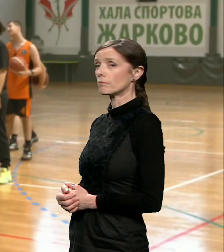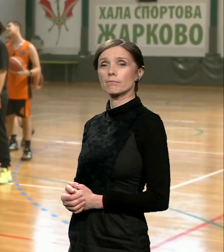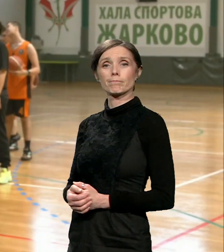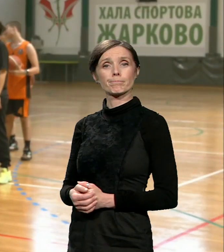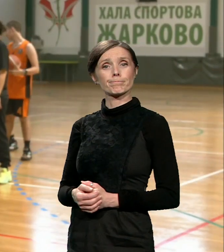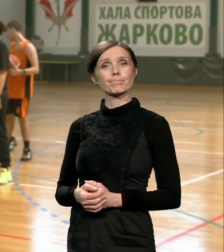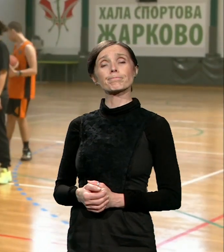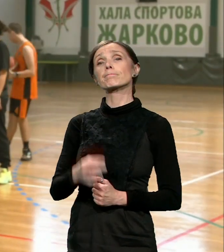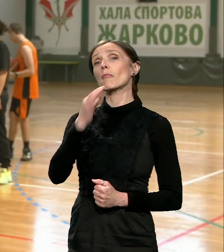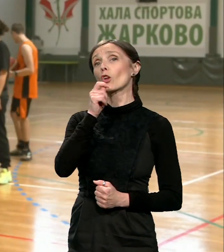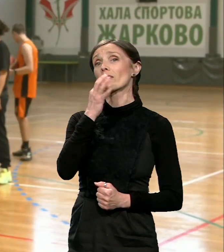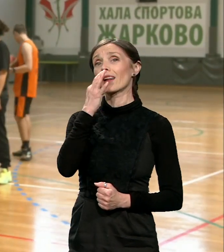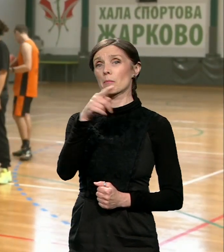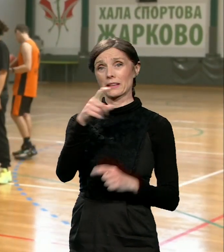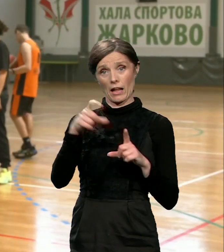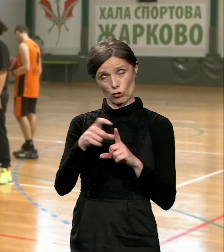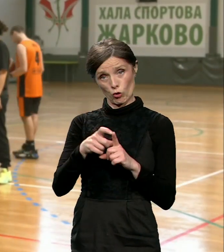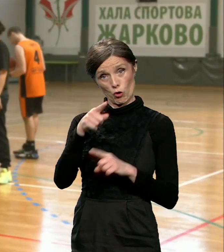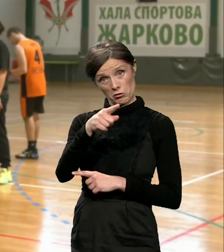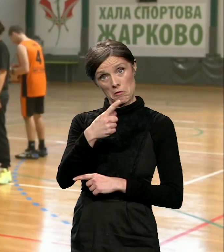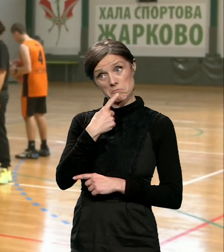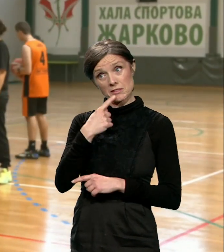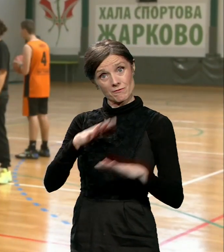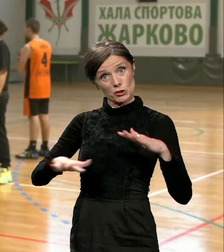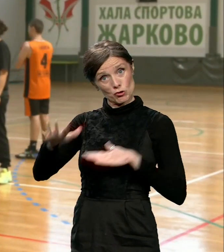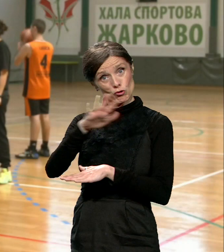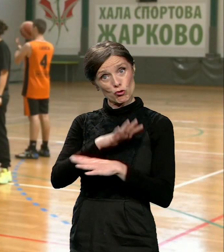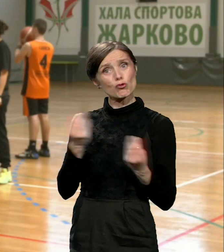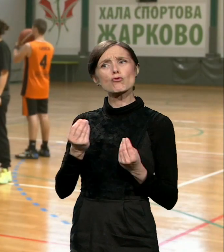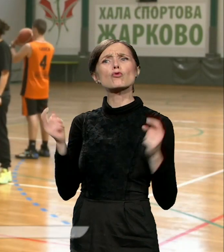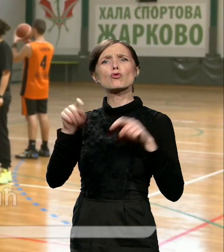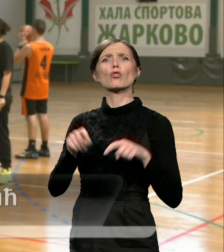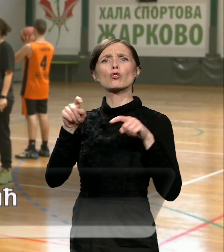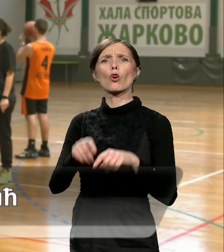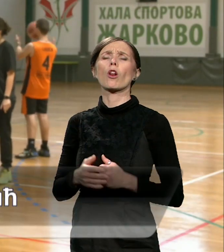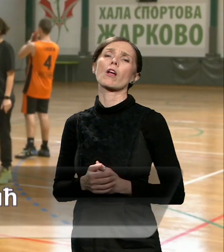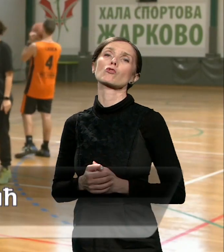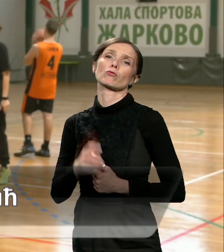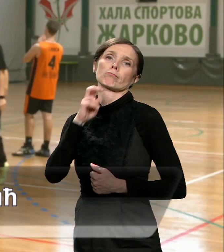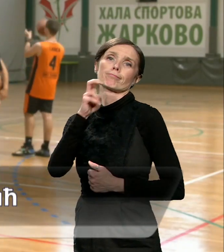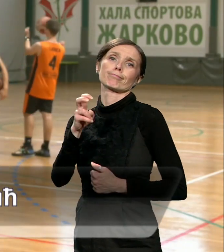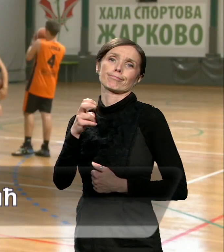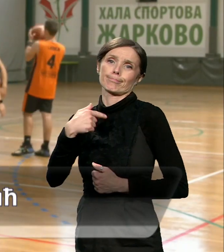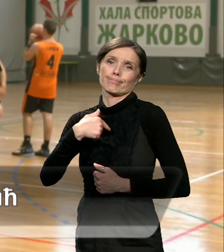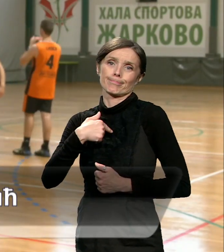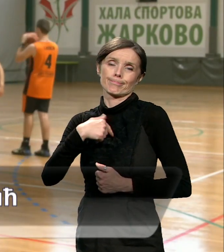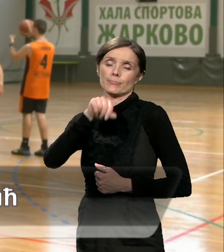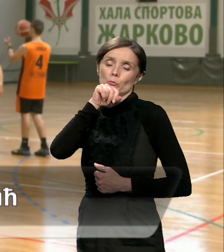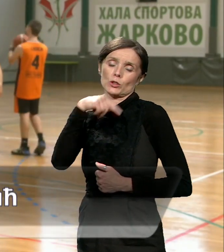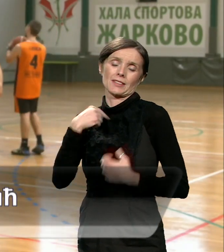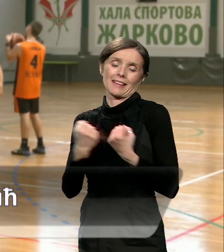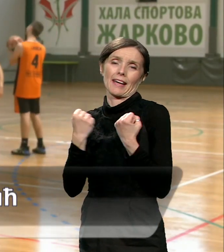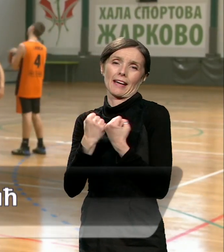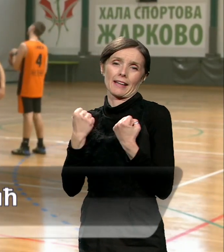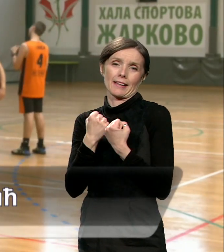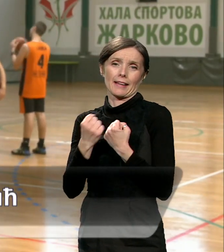Dorotea, reci mi, da li ti se dopada ovde na treninzima i zašto dolaziš? Zato što volim da treniram. Tako